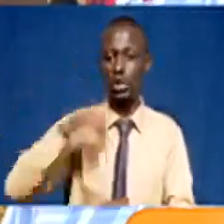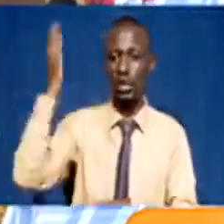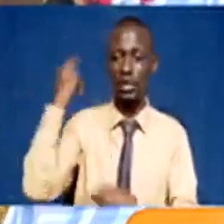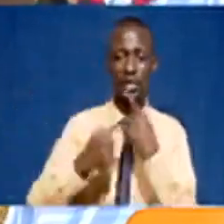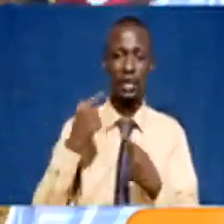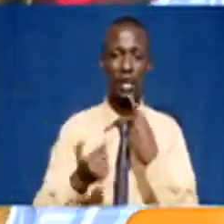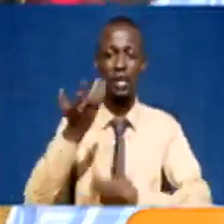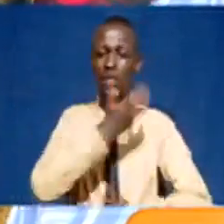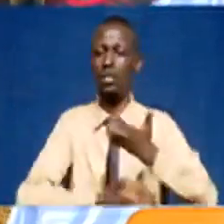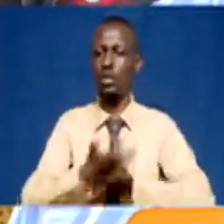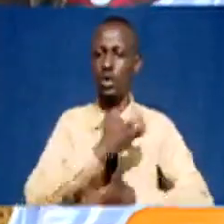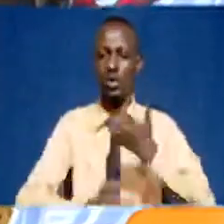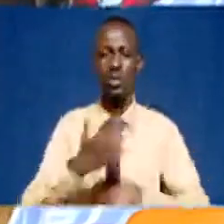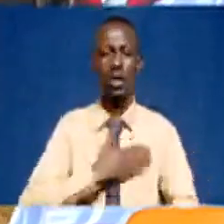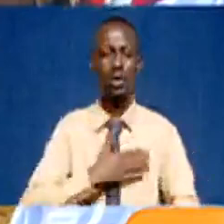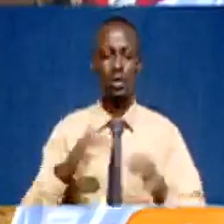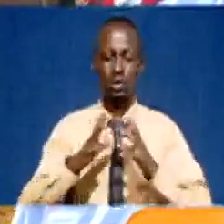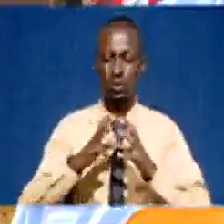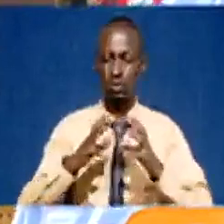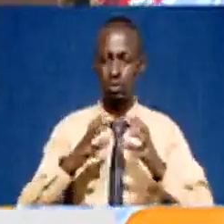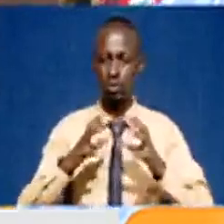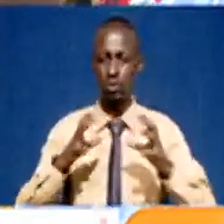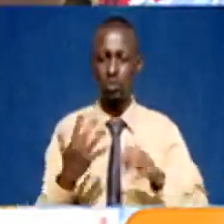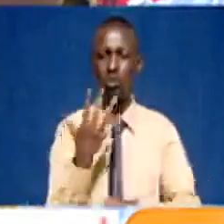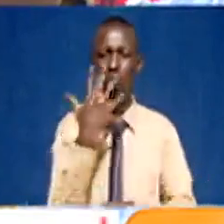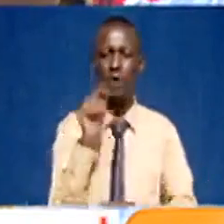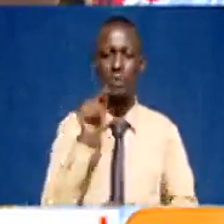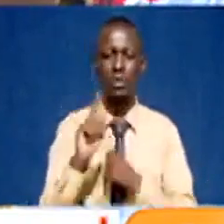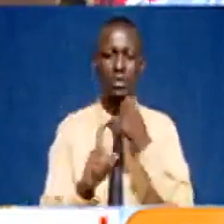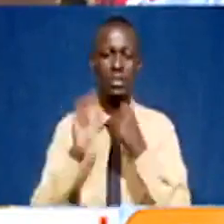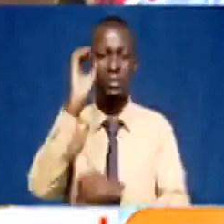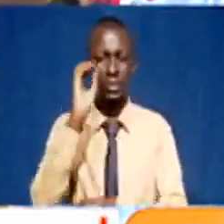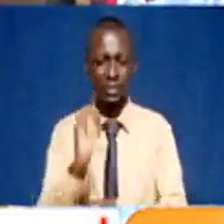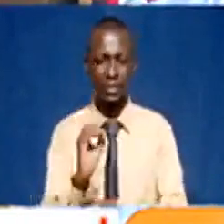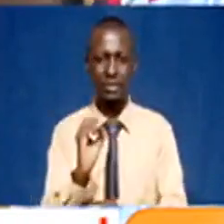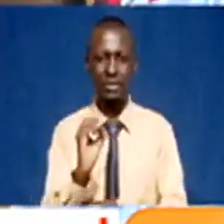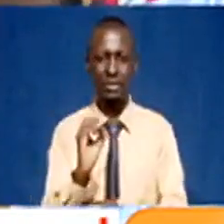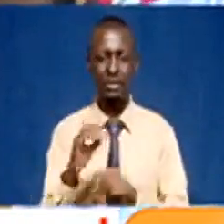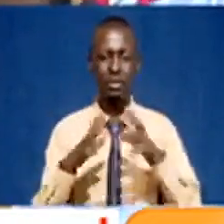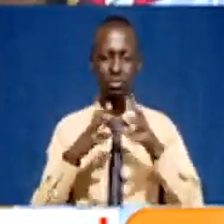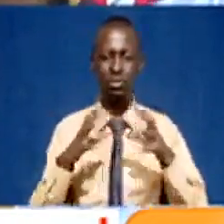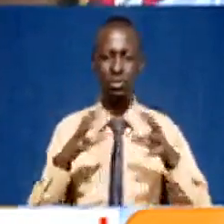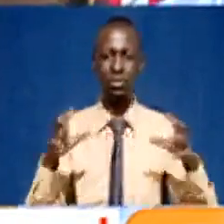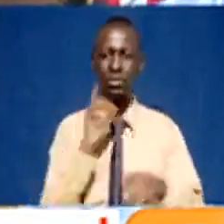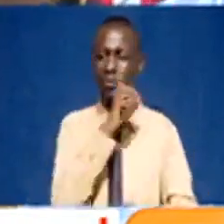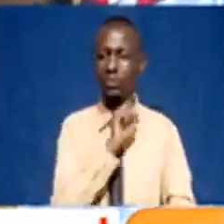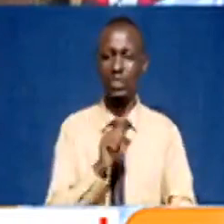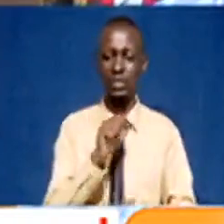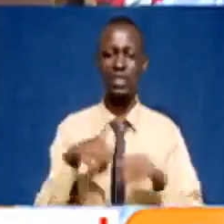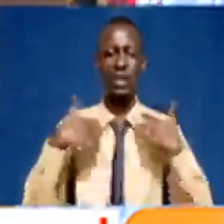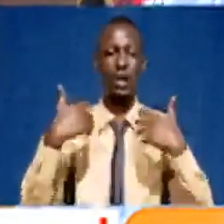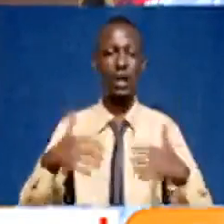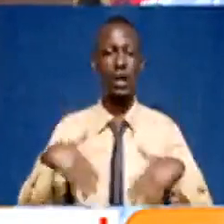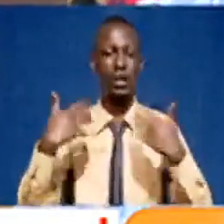uchumi yetu ikapanuka kwa 5.6%. Na katika hiyo kukupanuka, kilimo,